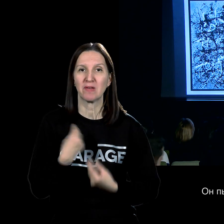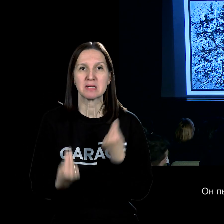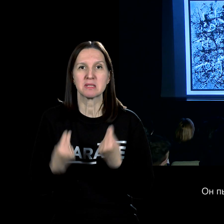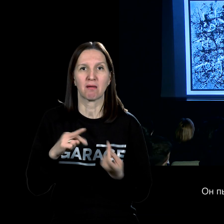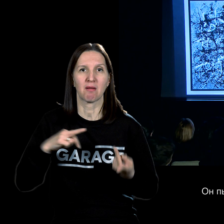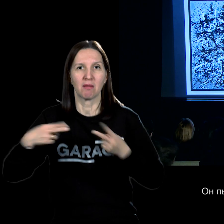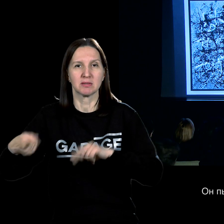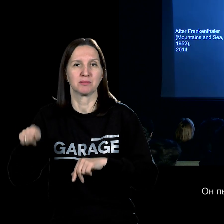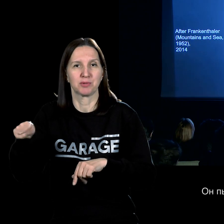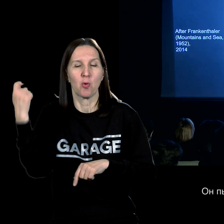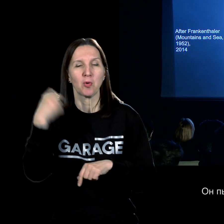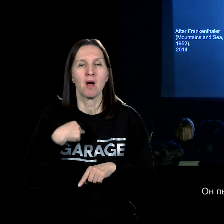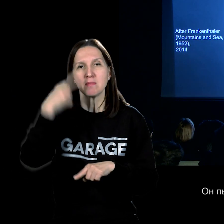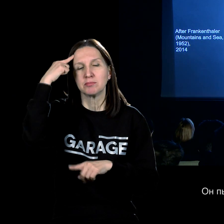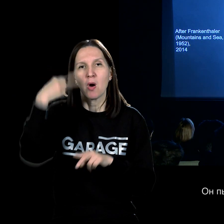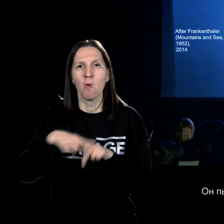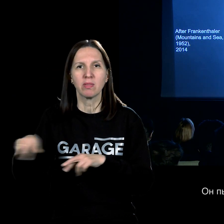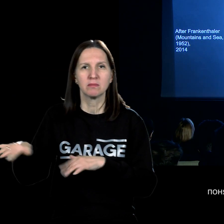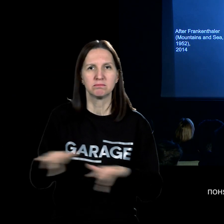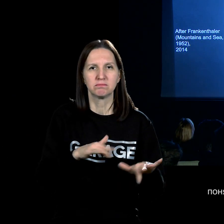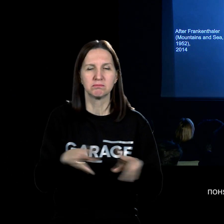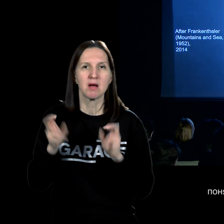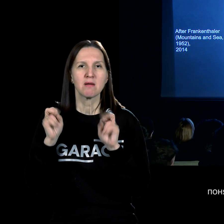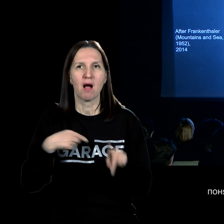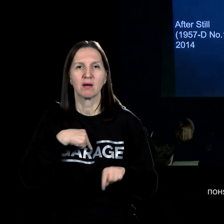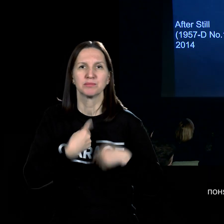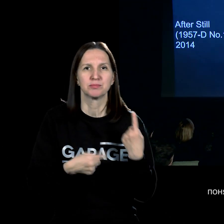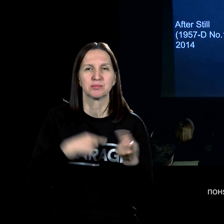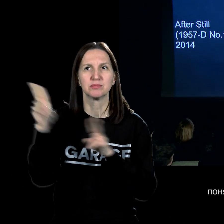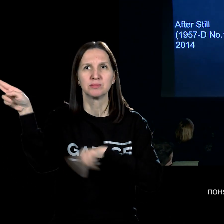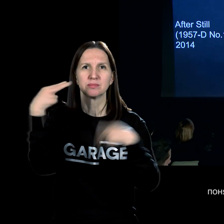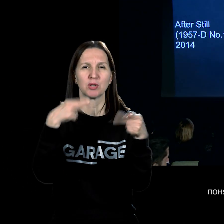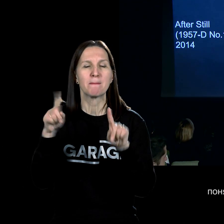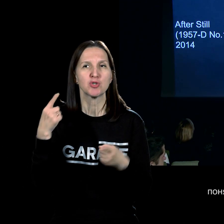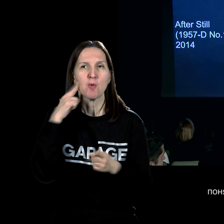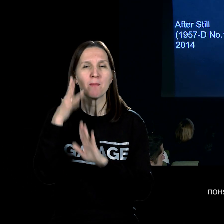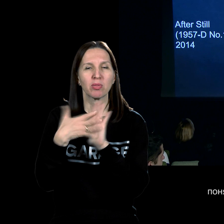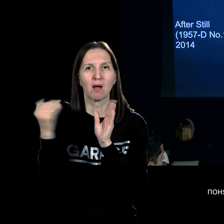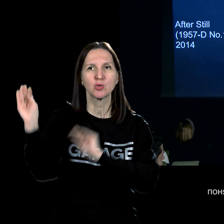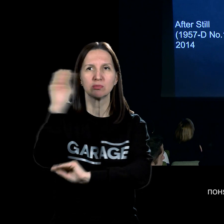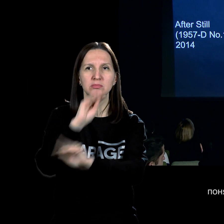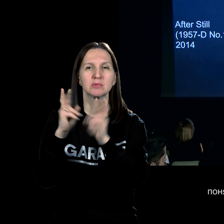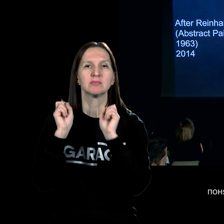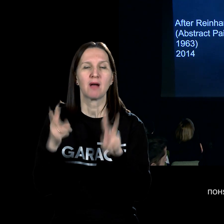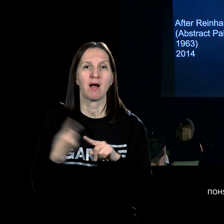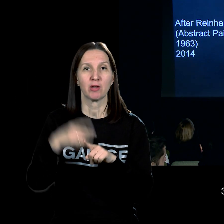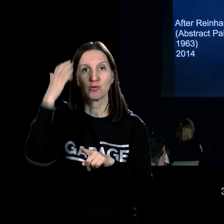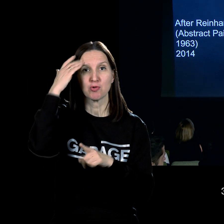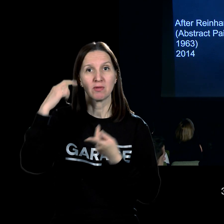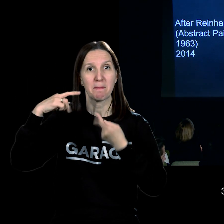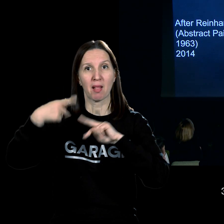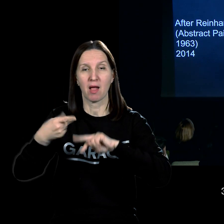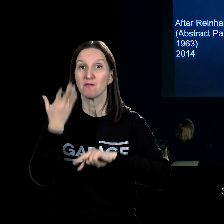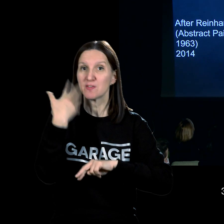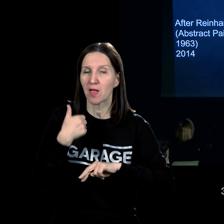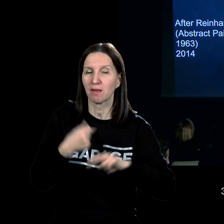этого художника, понять, как он двигался и что им двигало, понять, как устроена эта живопись, понять, как это черно-белое переводится в цвет и как